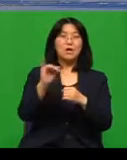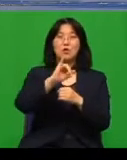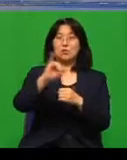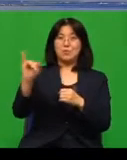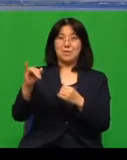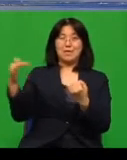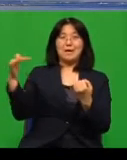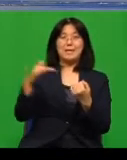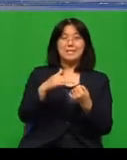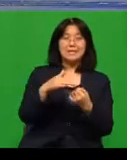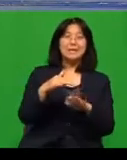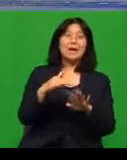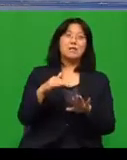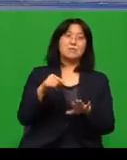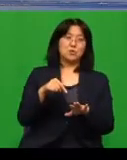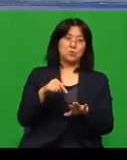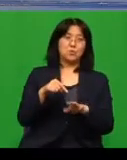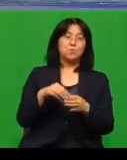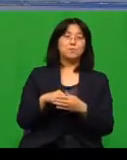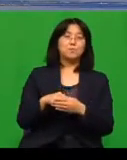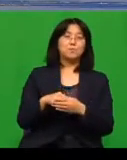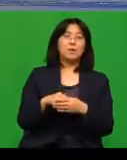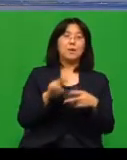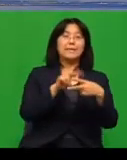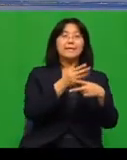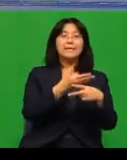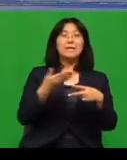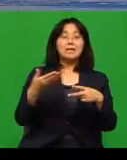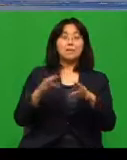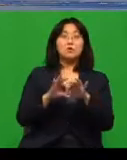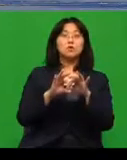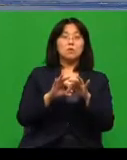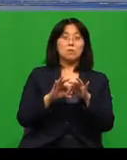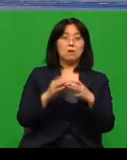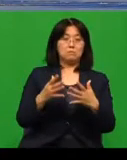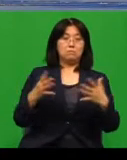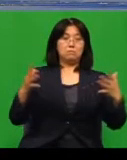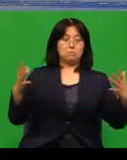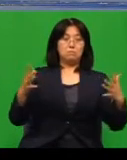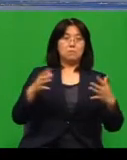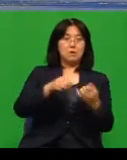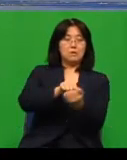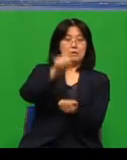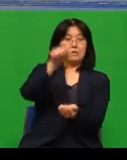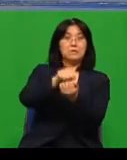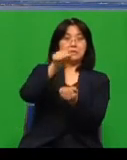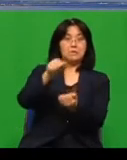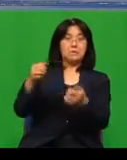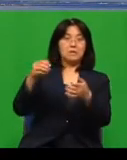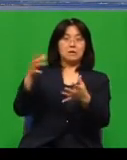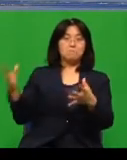性の皆さんの中に人気でございます。それから稲見については超特大の獅子頭を出した